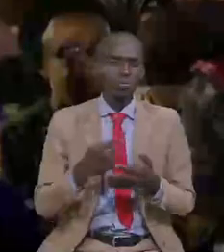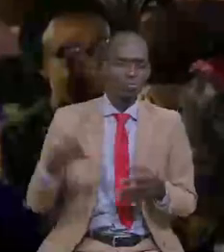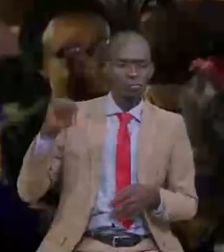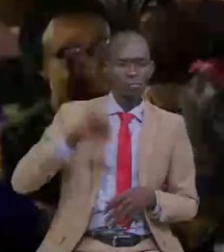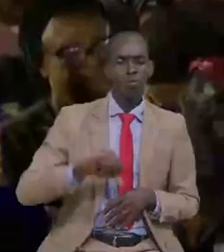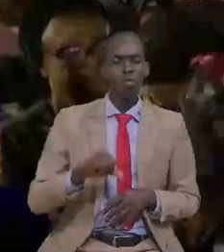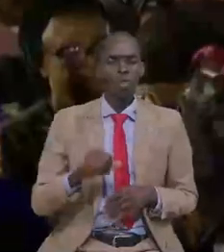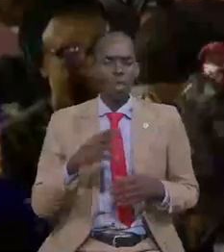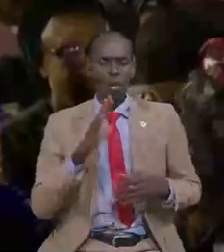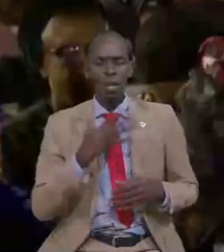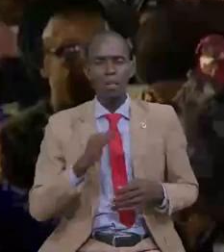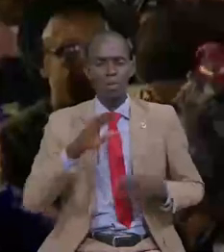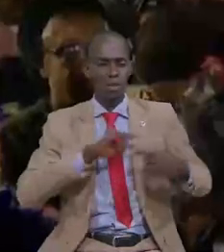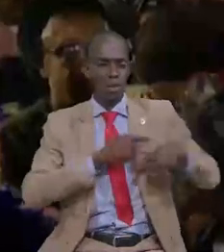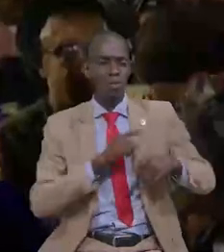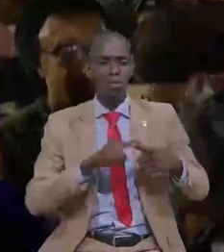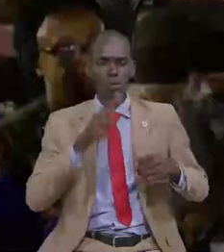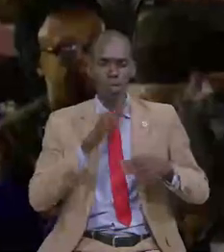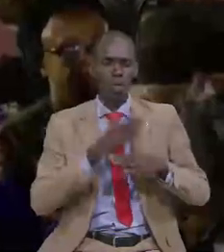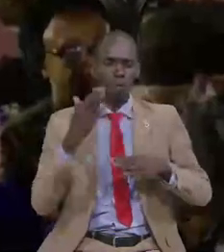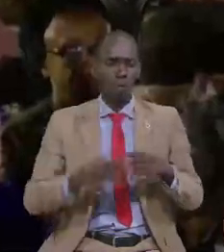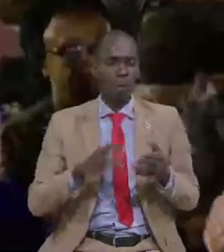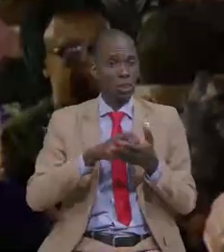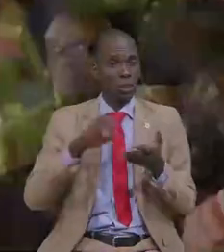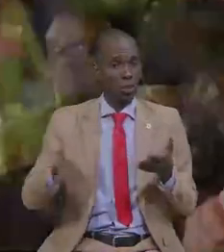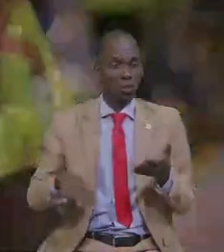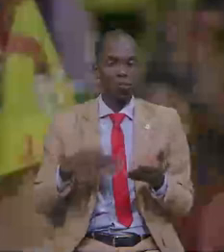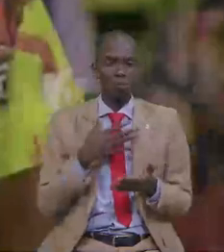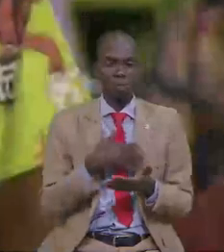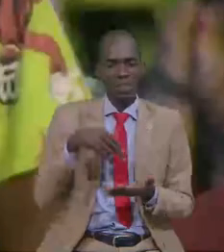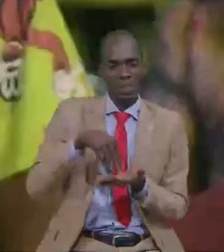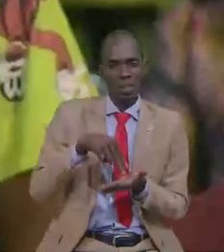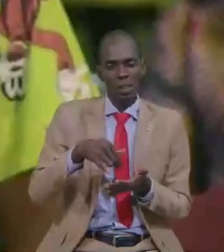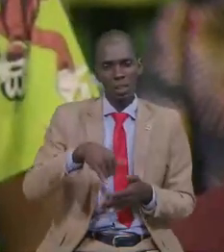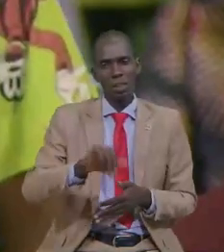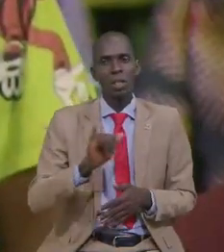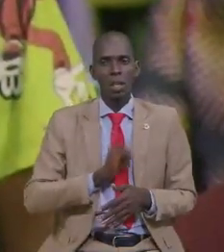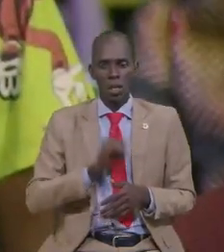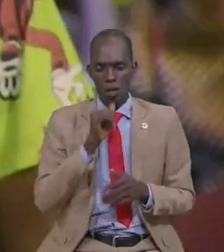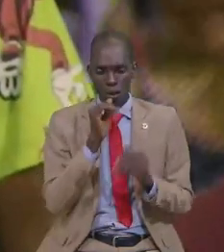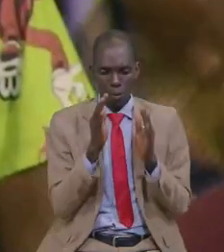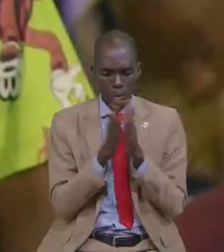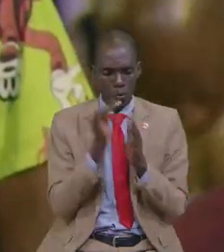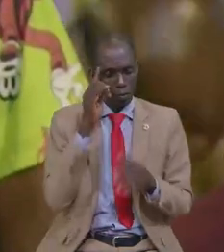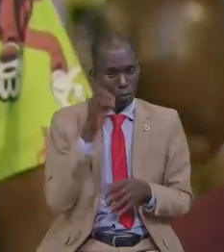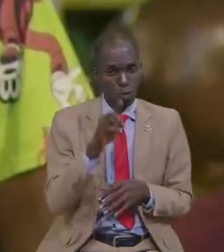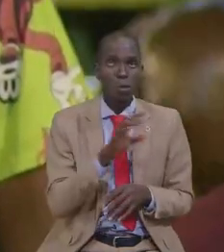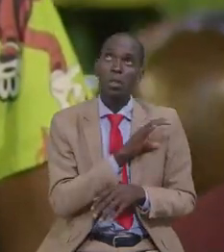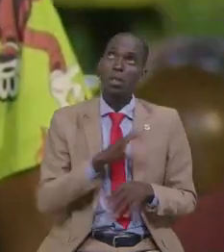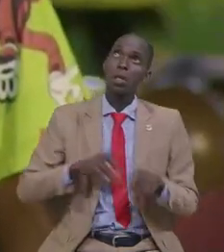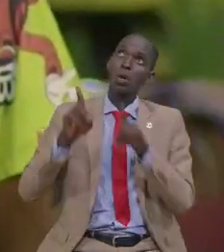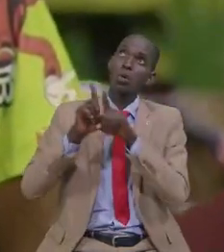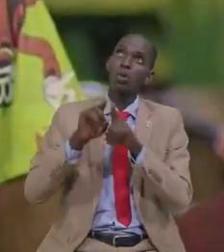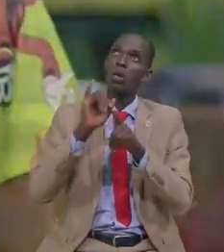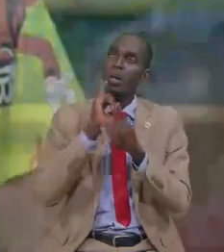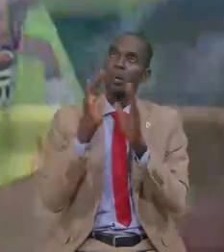condamnation, que la culpabilité soit totalement ôtée. Toujours debout, je prie pour vous maintenant et Christ aussi